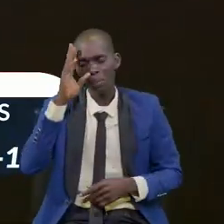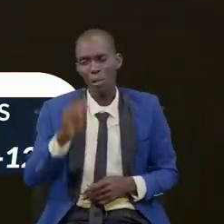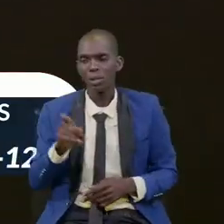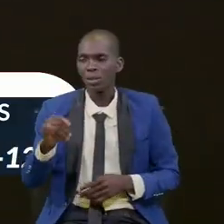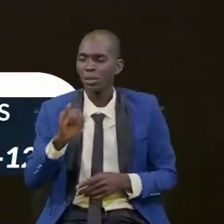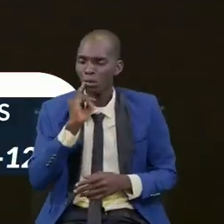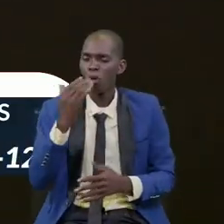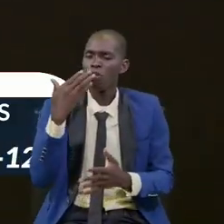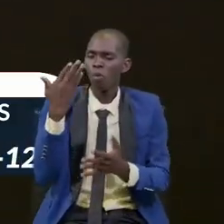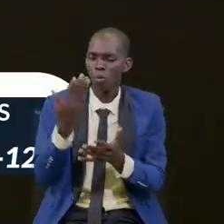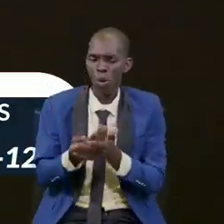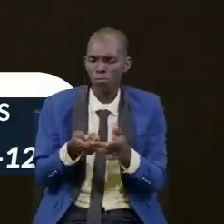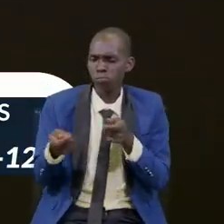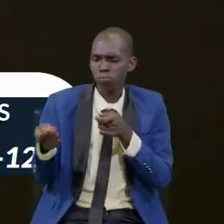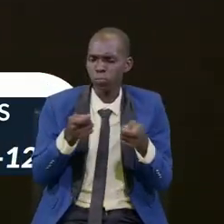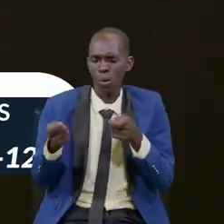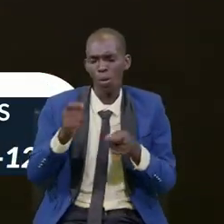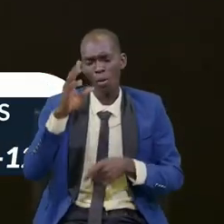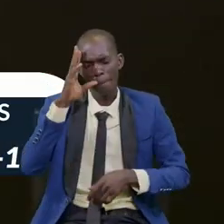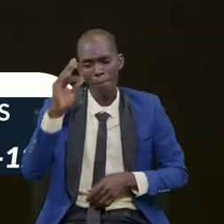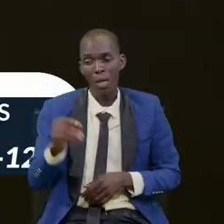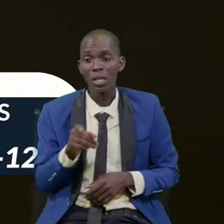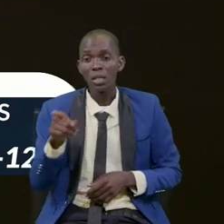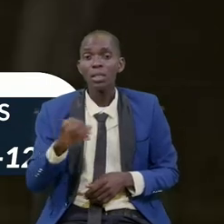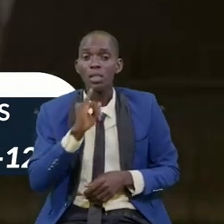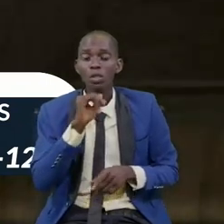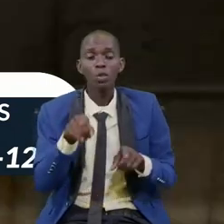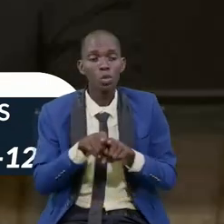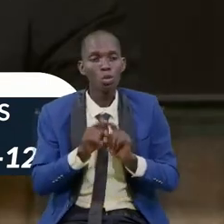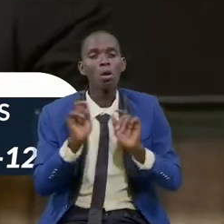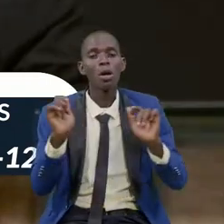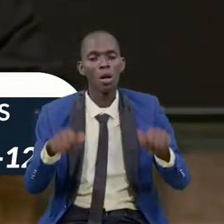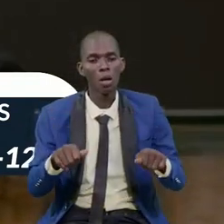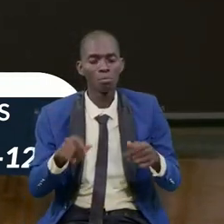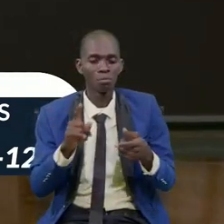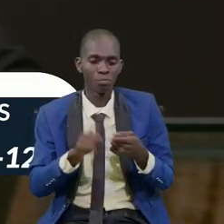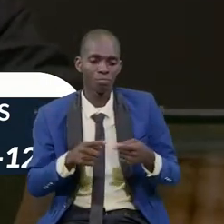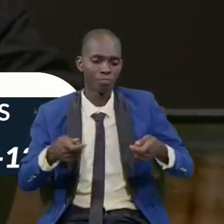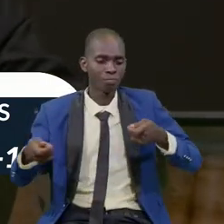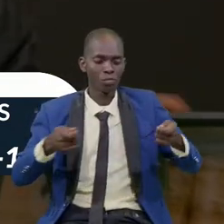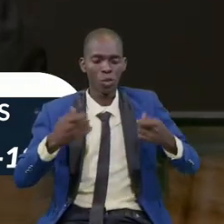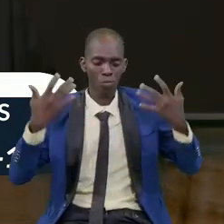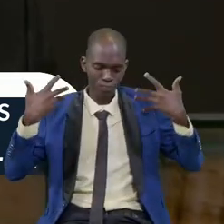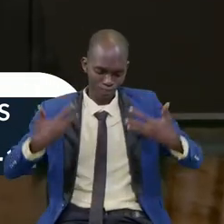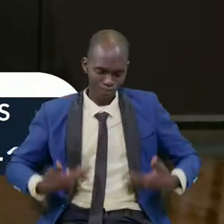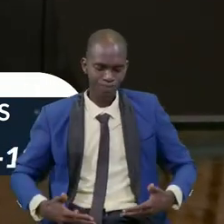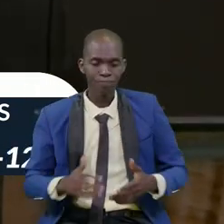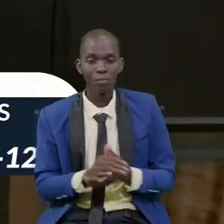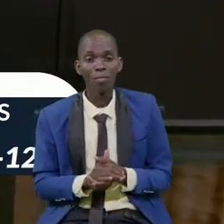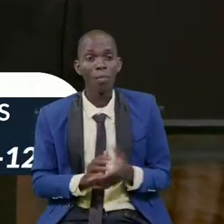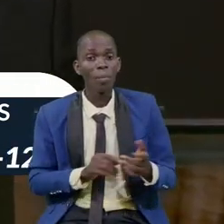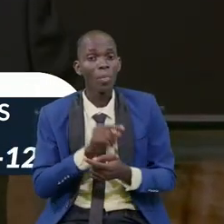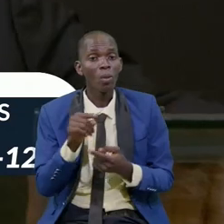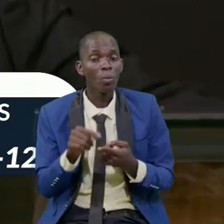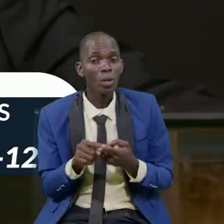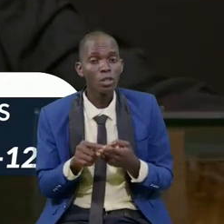C'est une personne bien réfléchie, capable de tenir tout son corps en bride.